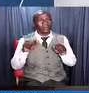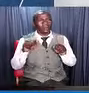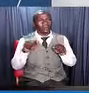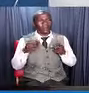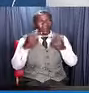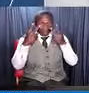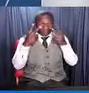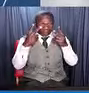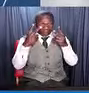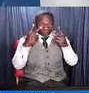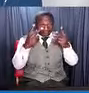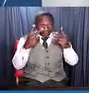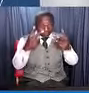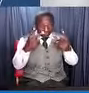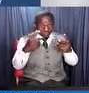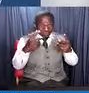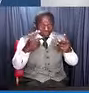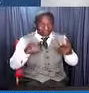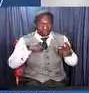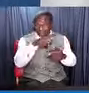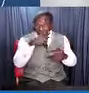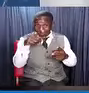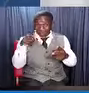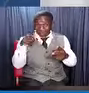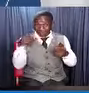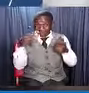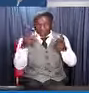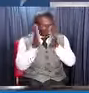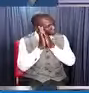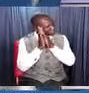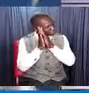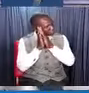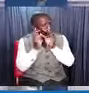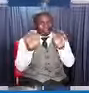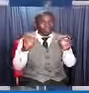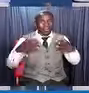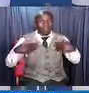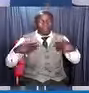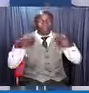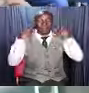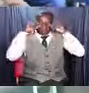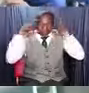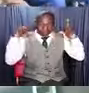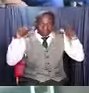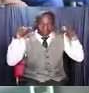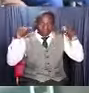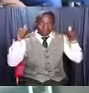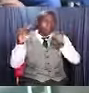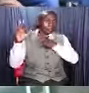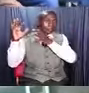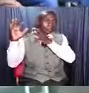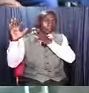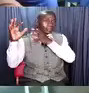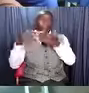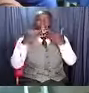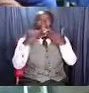Naona mnaniangalia, asante sana kwa kutolala. Nashukuru sioni mtu analala. I'm not seeing people sleeping. Thank you. Hallelujah.